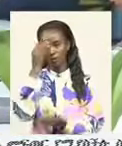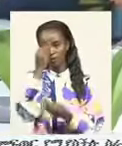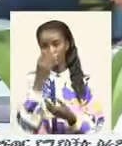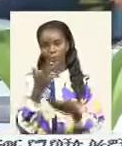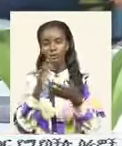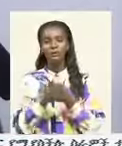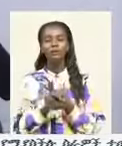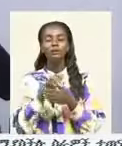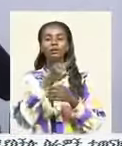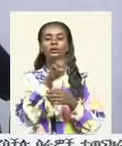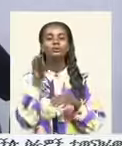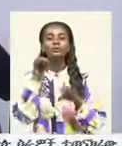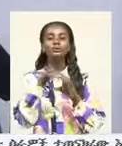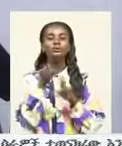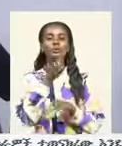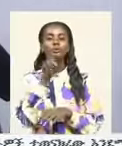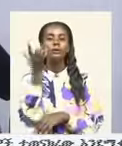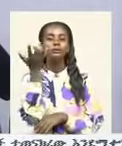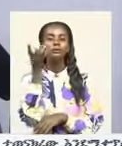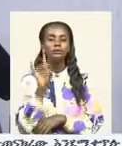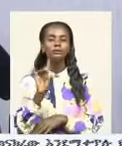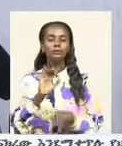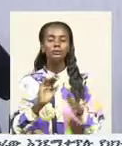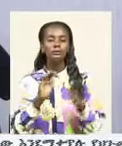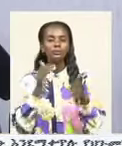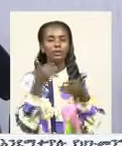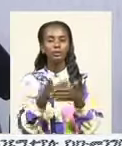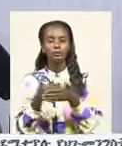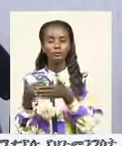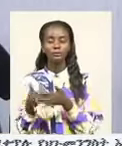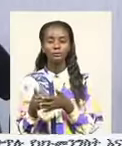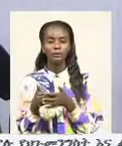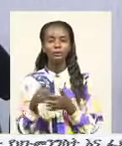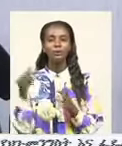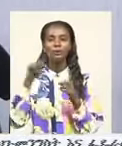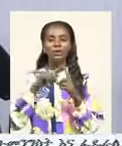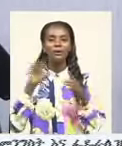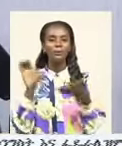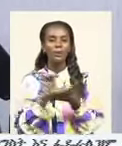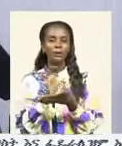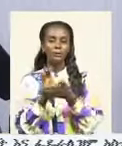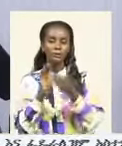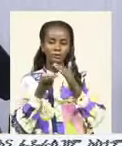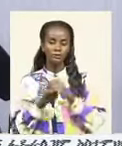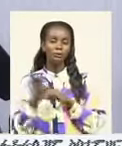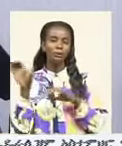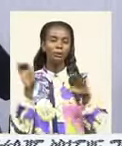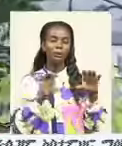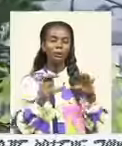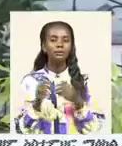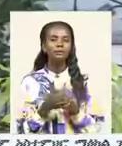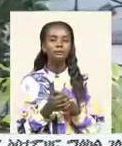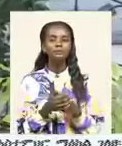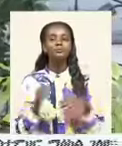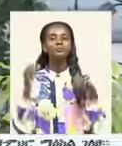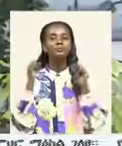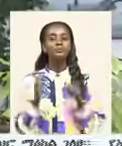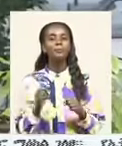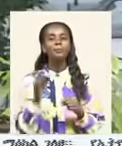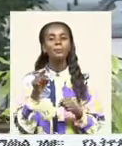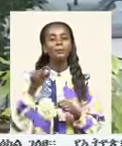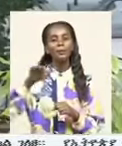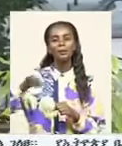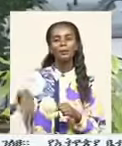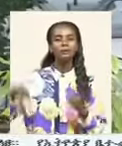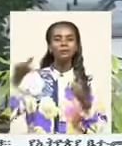አስታውቋል። ከነዚህ ውስጥ 118 የሚደርሱትን ወደ ማምረት እንዲገቡ ለማድረግ ተችሏል። ከዛ